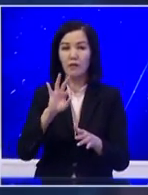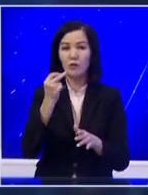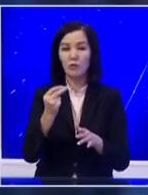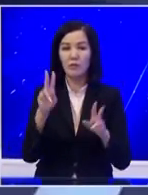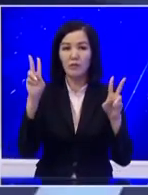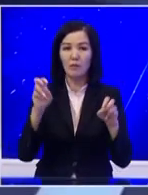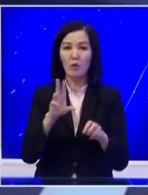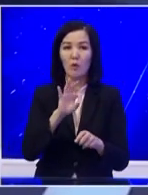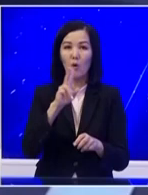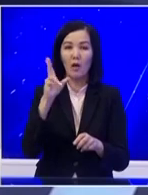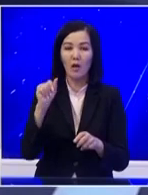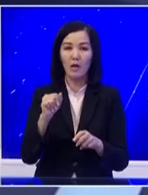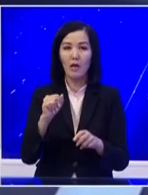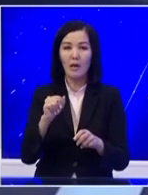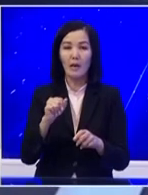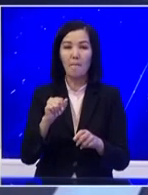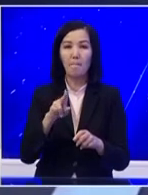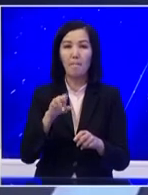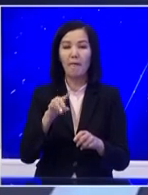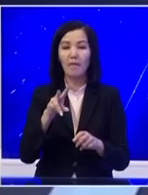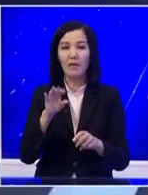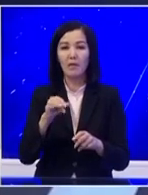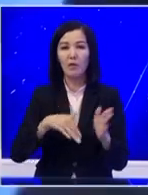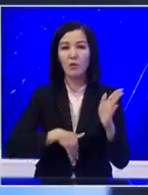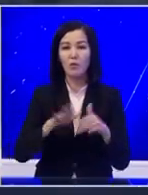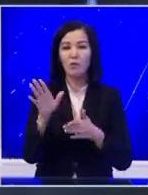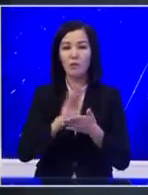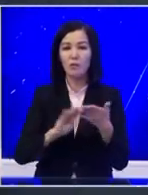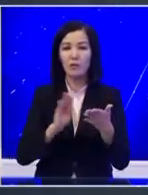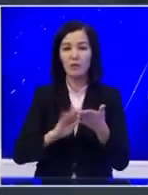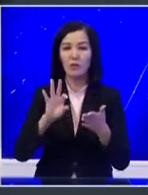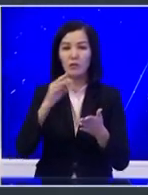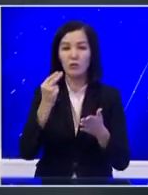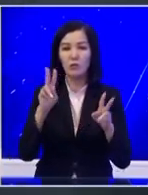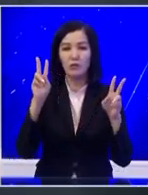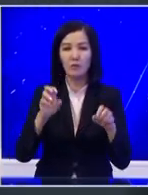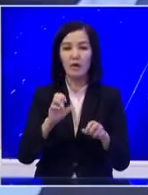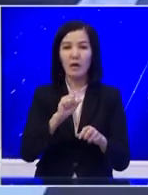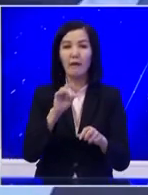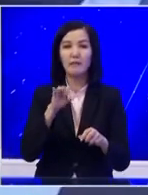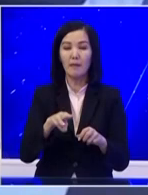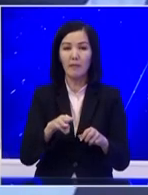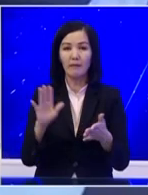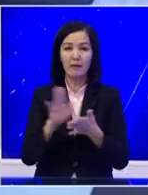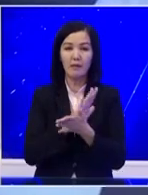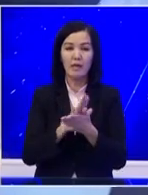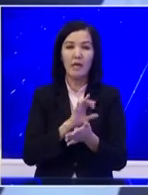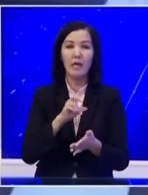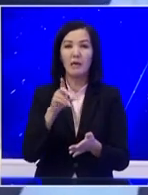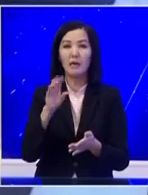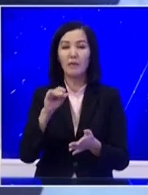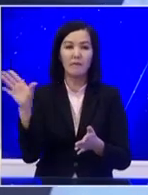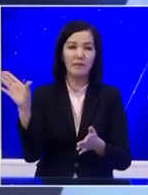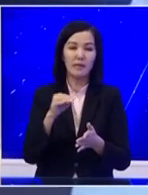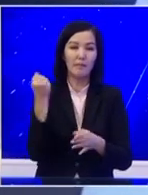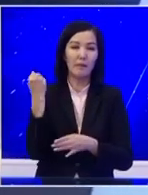получила Ольга Бугаева из «Павлодар Ньюс». Приз за лучшую статью на социальную тему завоевал Азамат Касым из газеты «Егемен Казахстан». Все